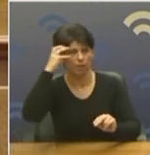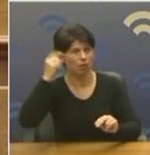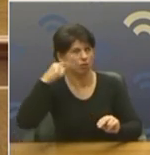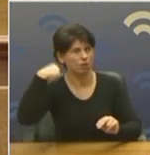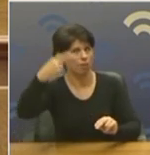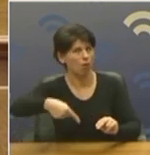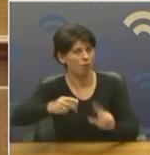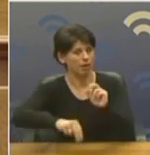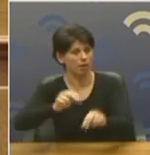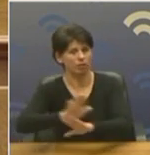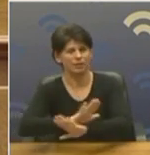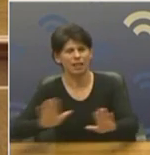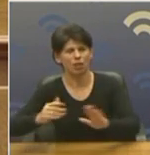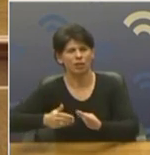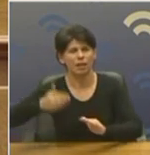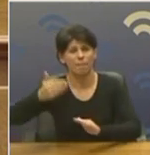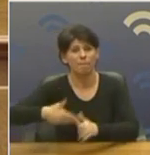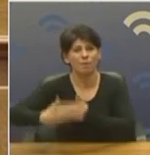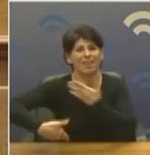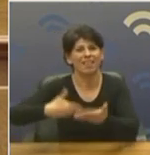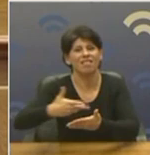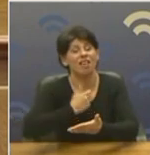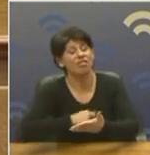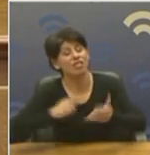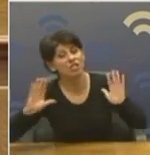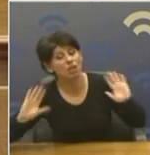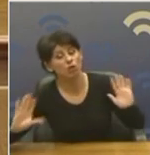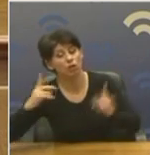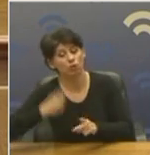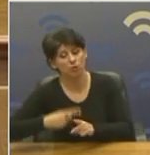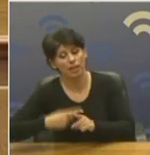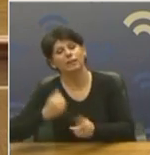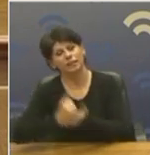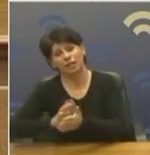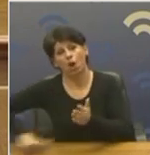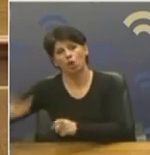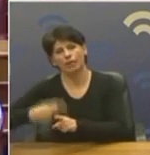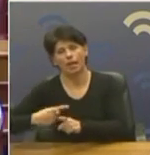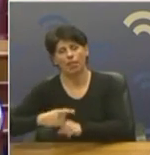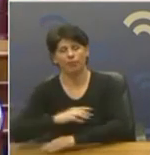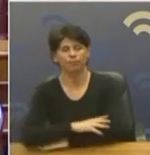εκλογές, τελειώνουν οι επόμενες γενναίες, δυστυχώς, και για τους Έλληνες και για την Ελλάδα.